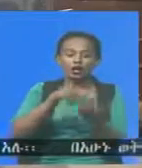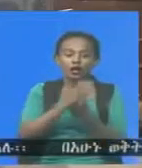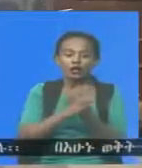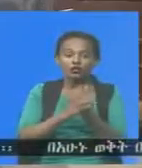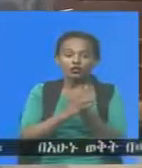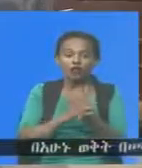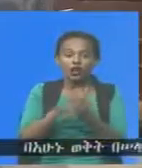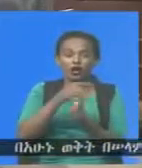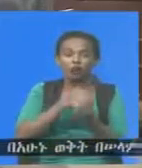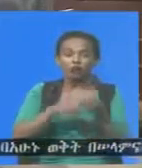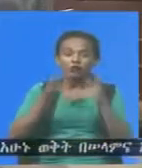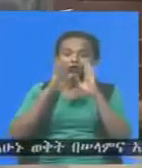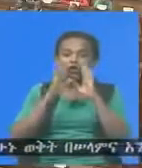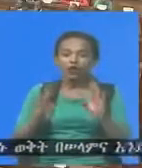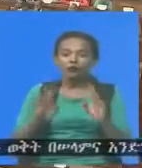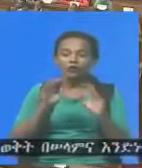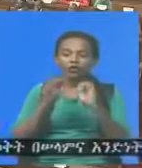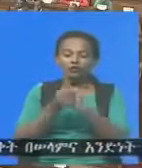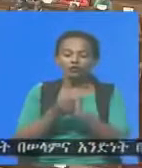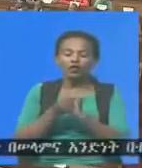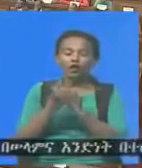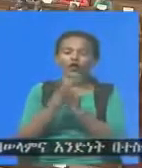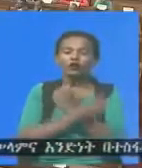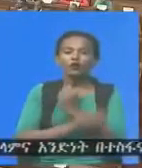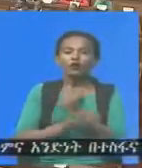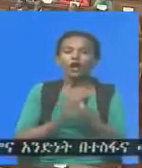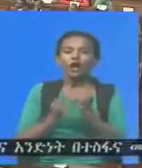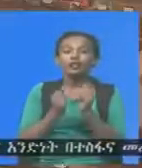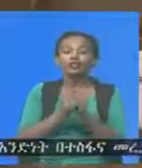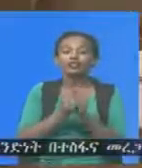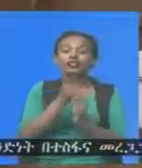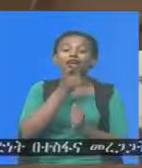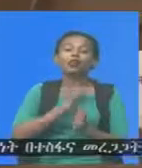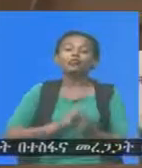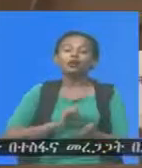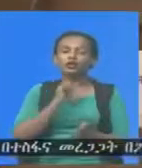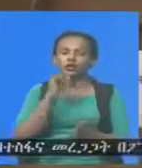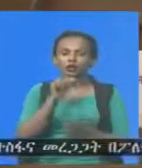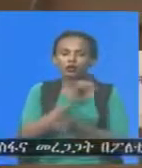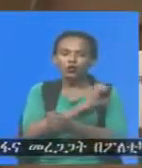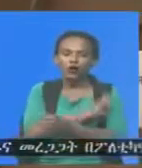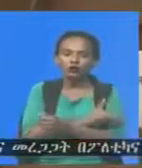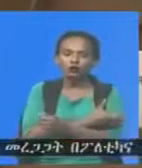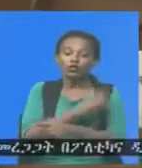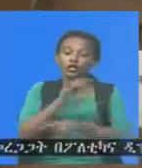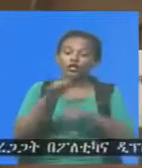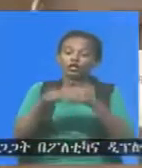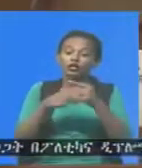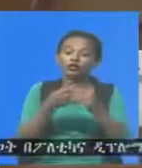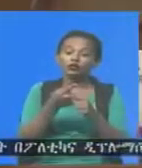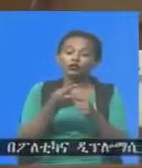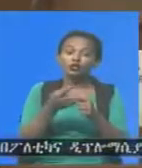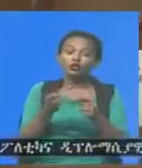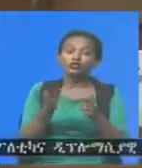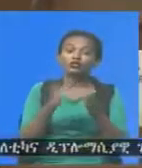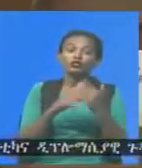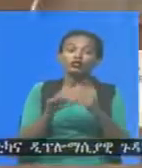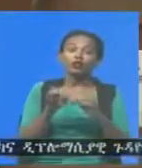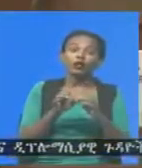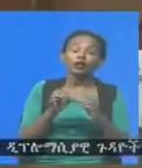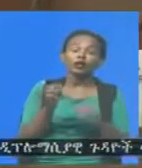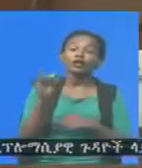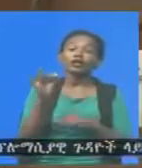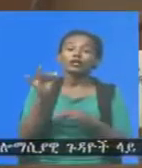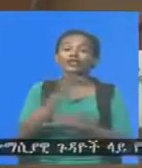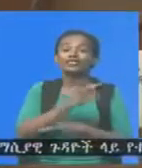የሰላም የለውጥና የሀገራዊ አንድነት እንቅስቃሴ ያልተዋጠላቸው ኃይሎች ሂደቱን ለመቀልበስ ሌት ተቀን